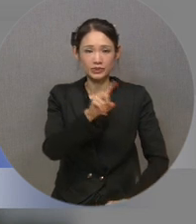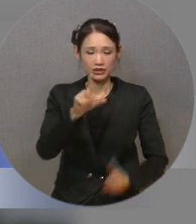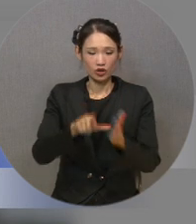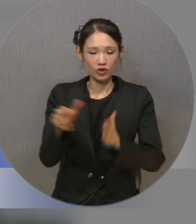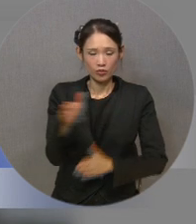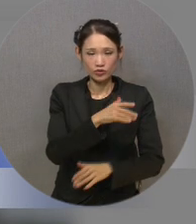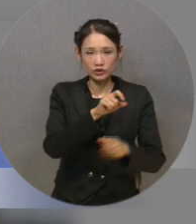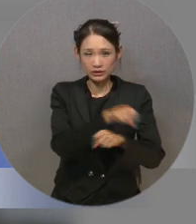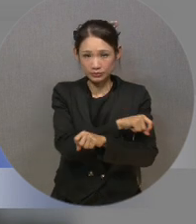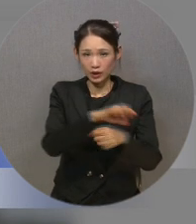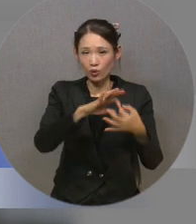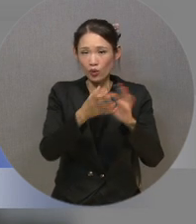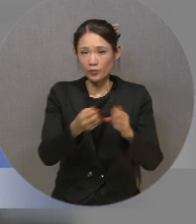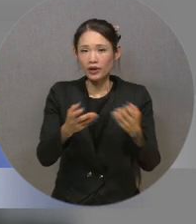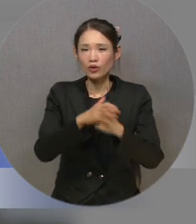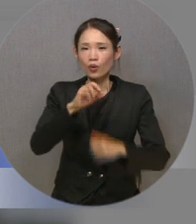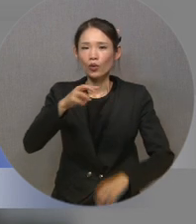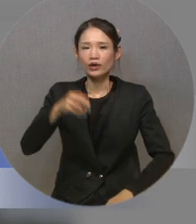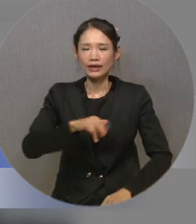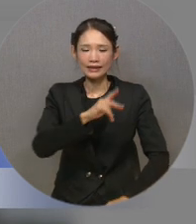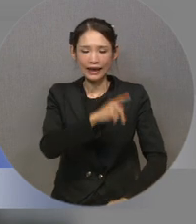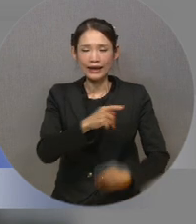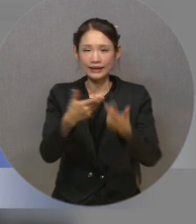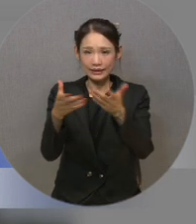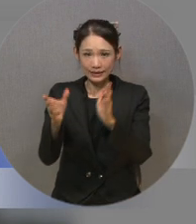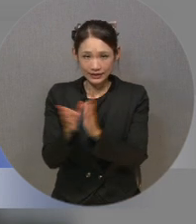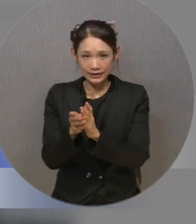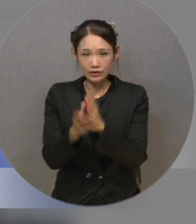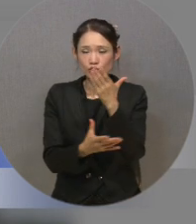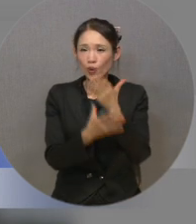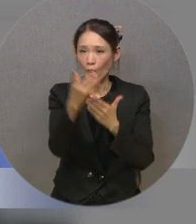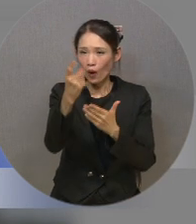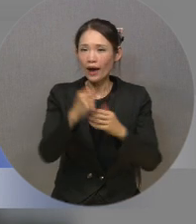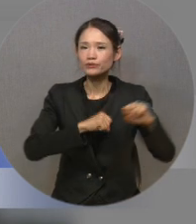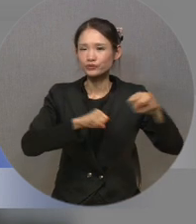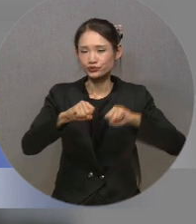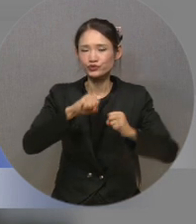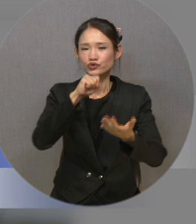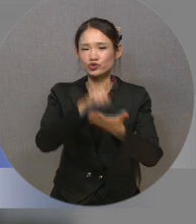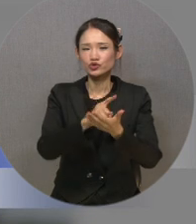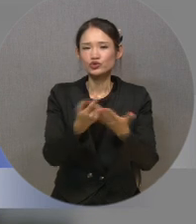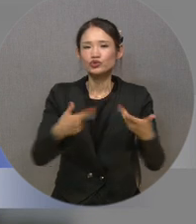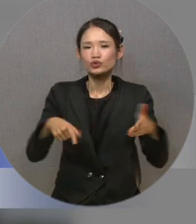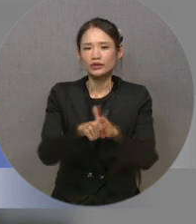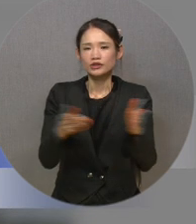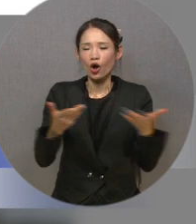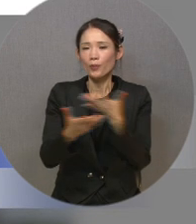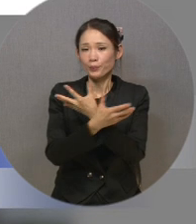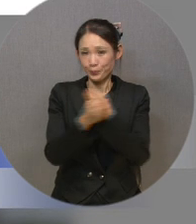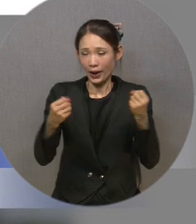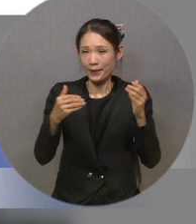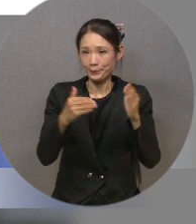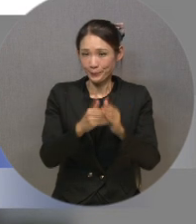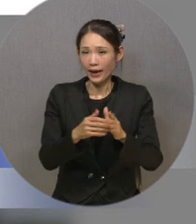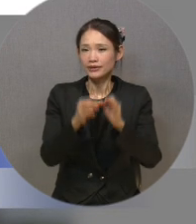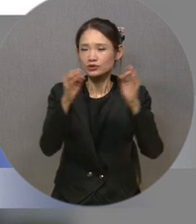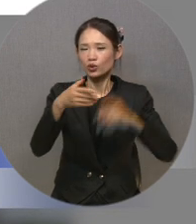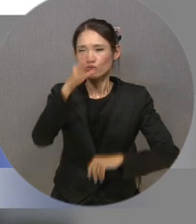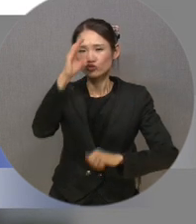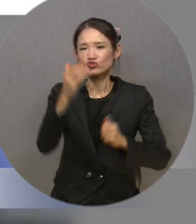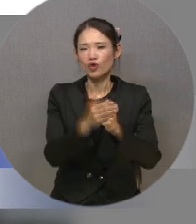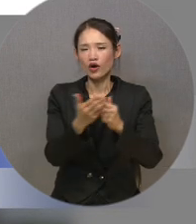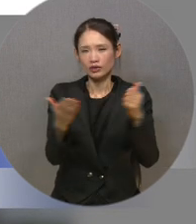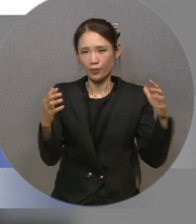올림픽 코리아와 K리그는 국내 통합축구 활성화를 위해 업무 협약을 체결했고 그동안 후원사